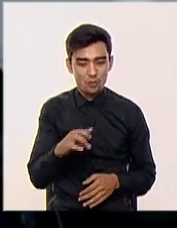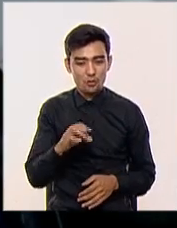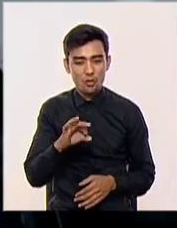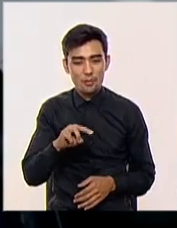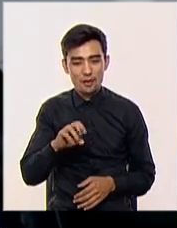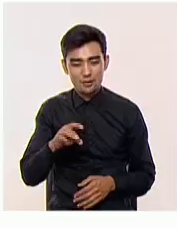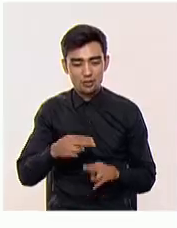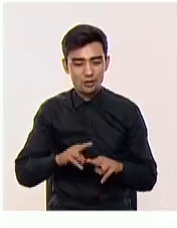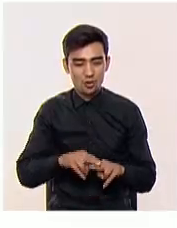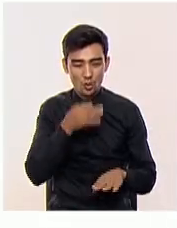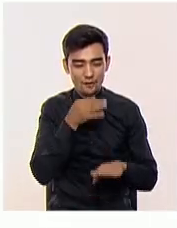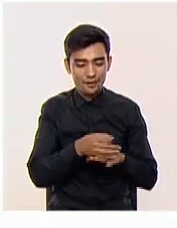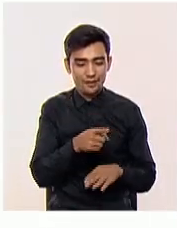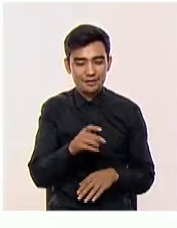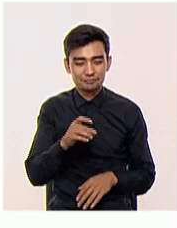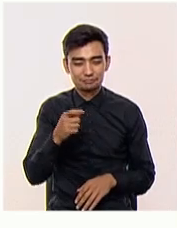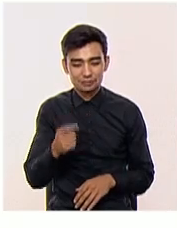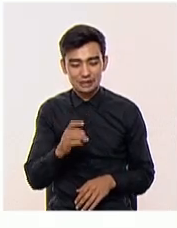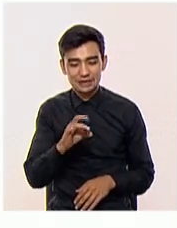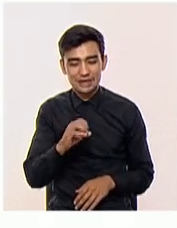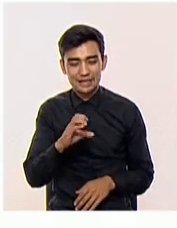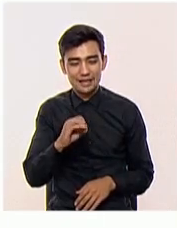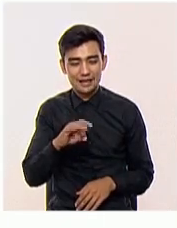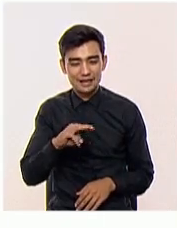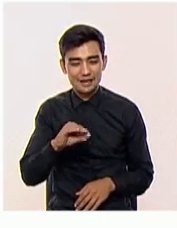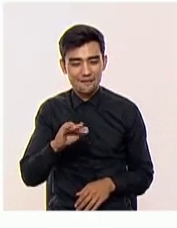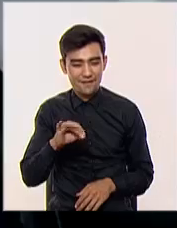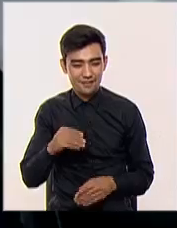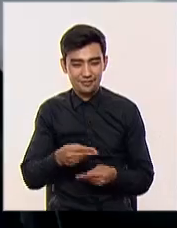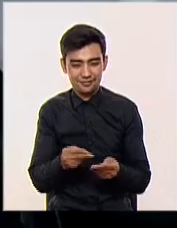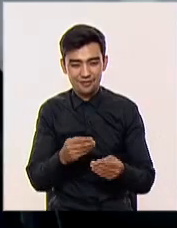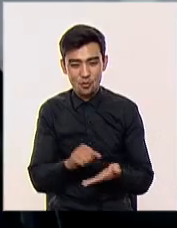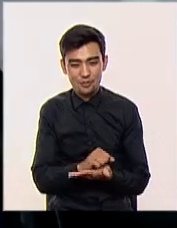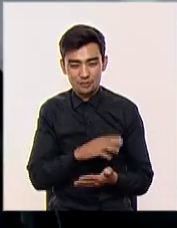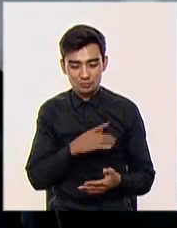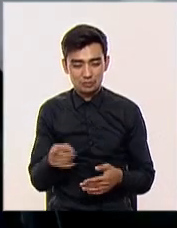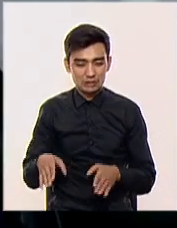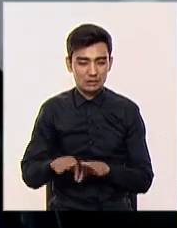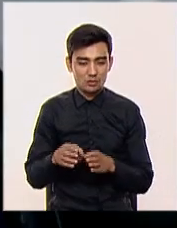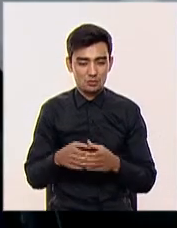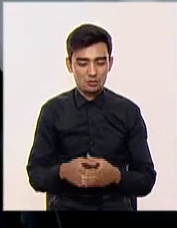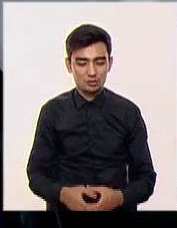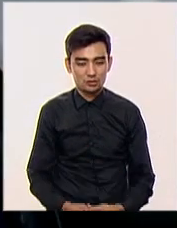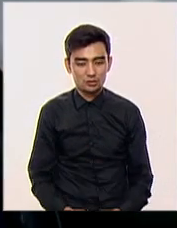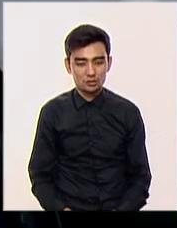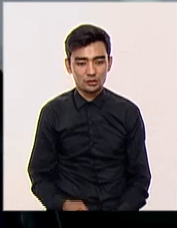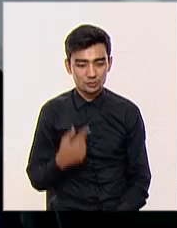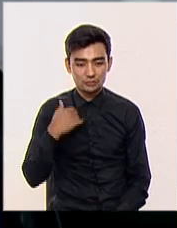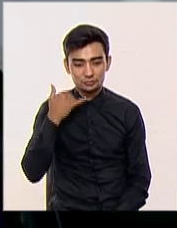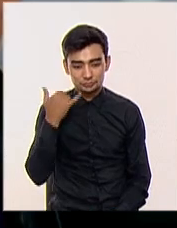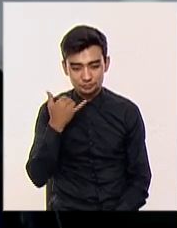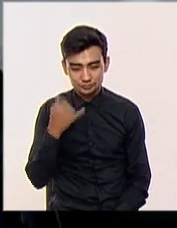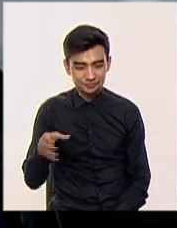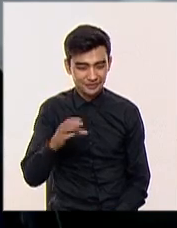который отвечал за выдачу скидочных сертификатов, и вовсе закрылся. Мы с января месяца все двери стучим, звоним во